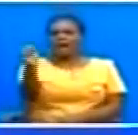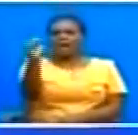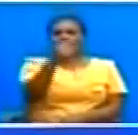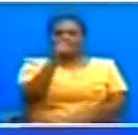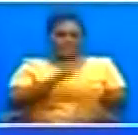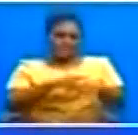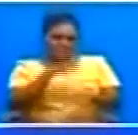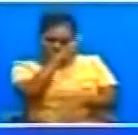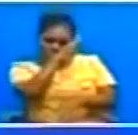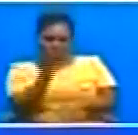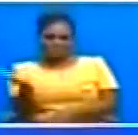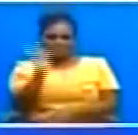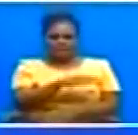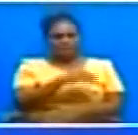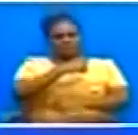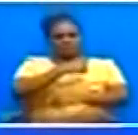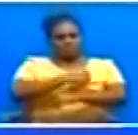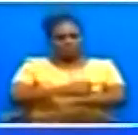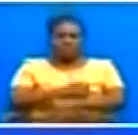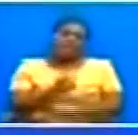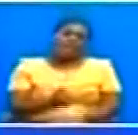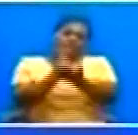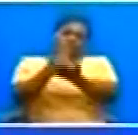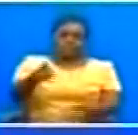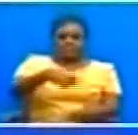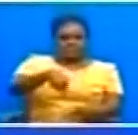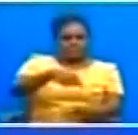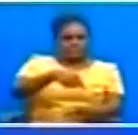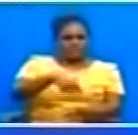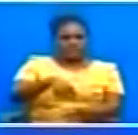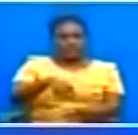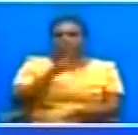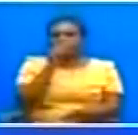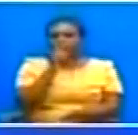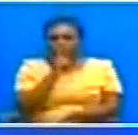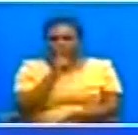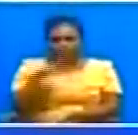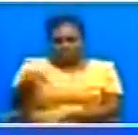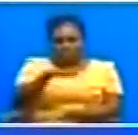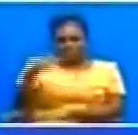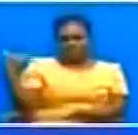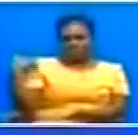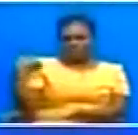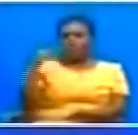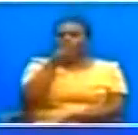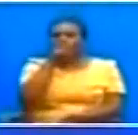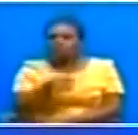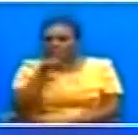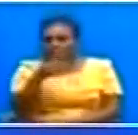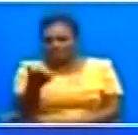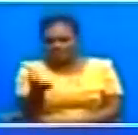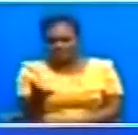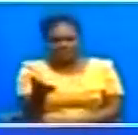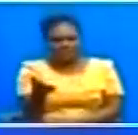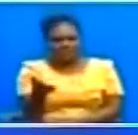jioni nifanye nini? Nirudi shule. Tafadhali watusaidie. The serene environment or the disturbance of the chicken noise within the